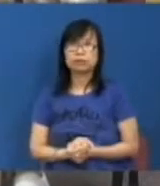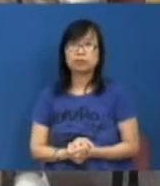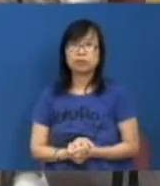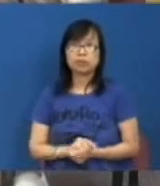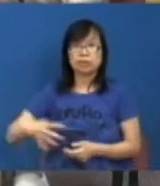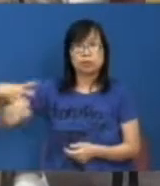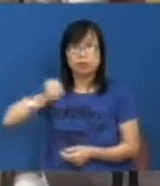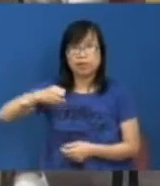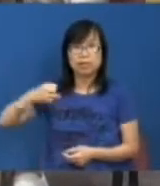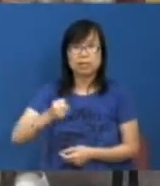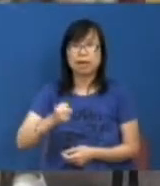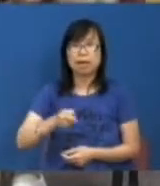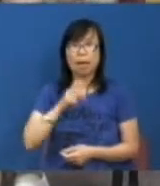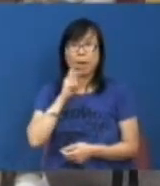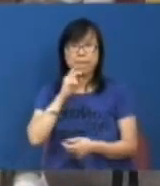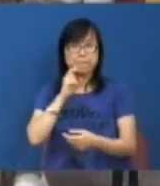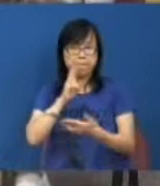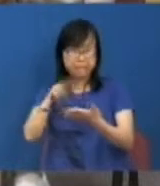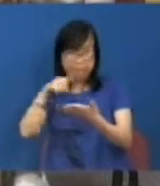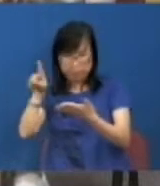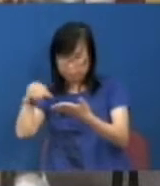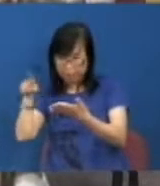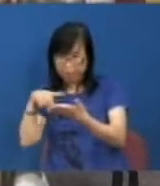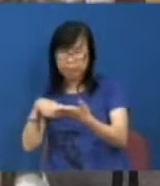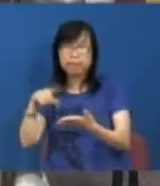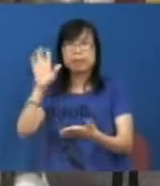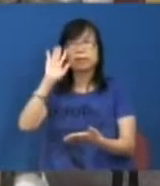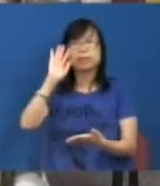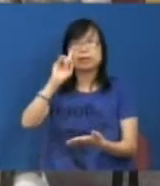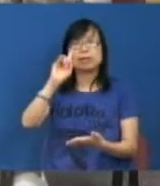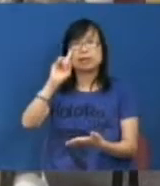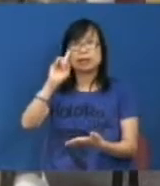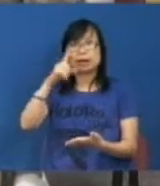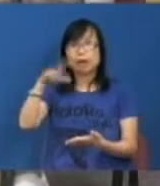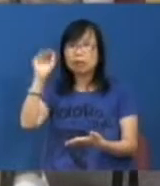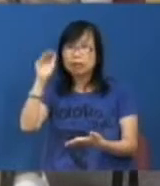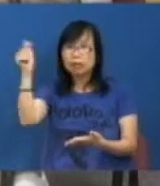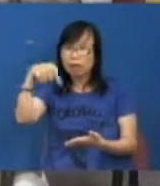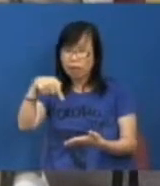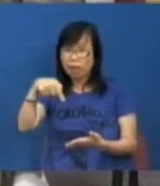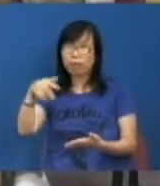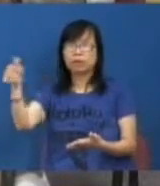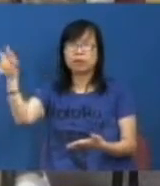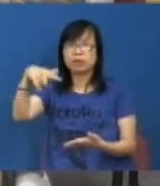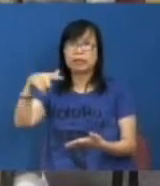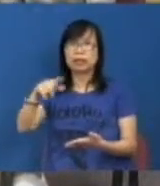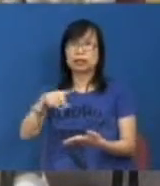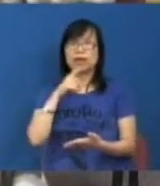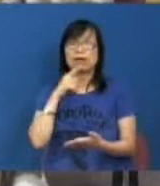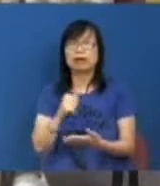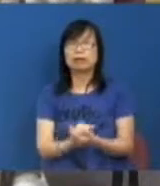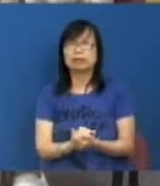當權去批邊個俾得落嚟嘅時候，即係又衍生到一定適量嘅貪污